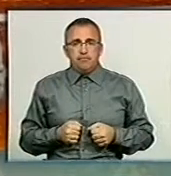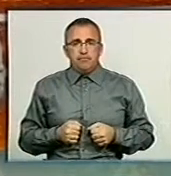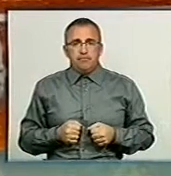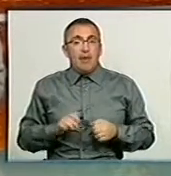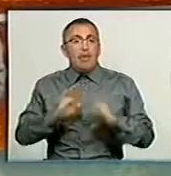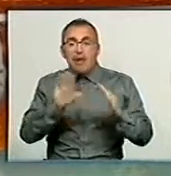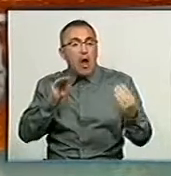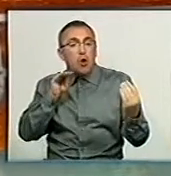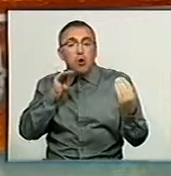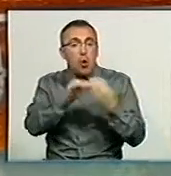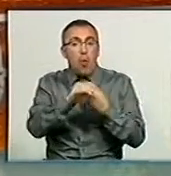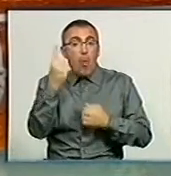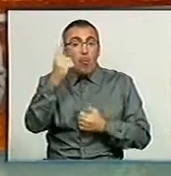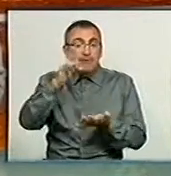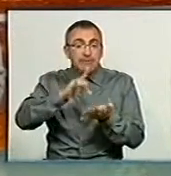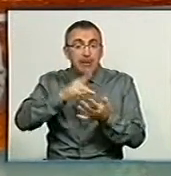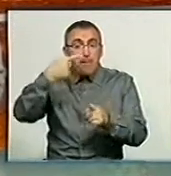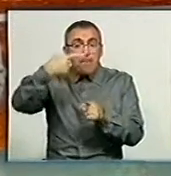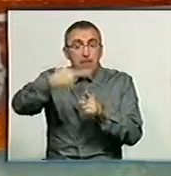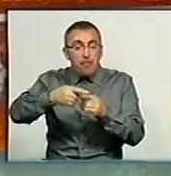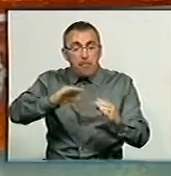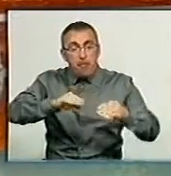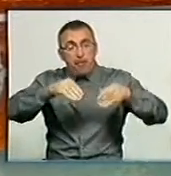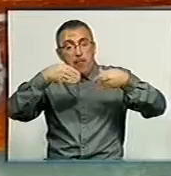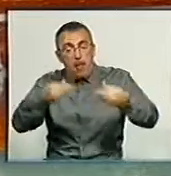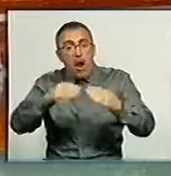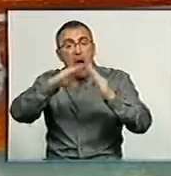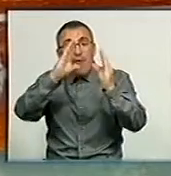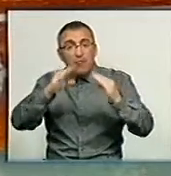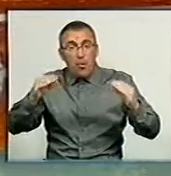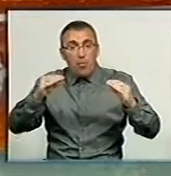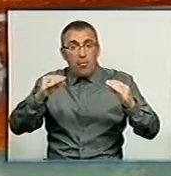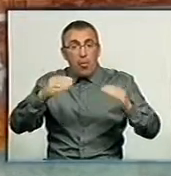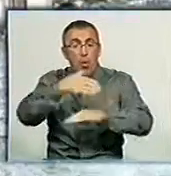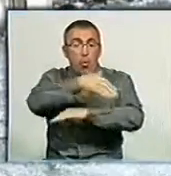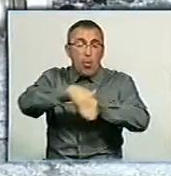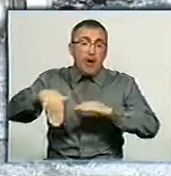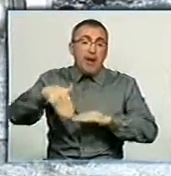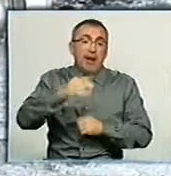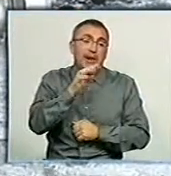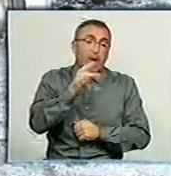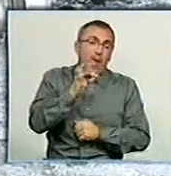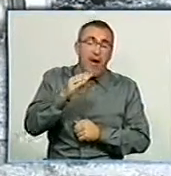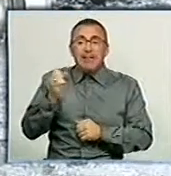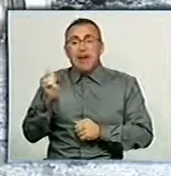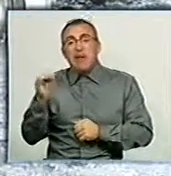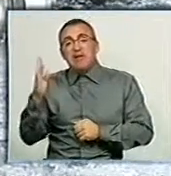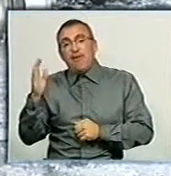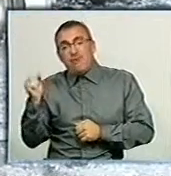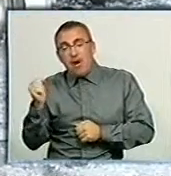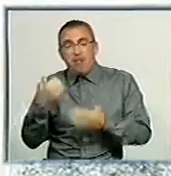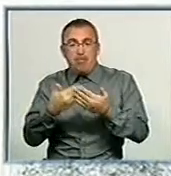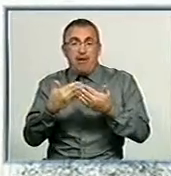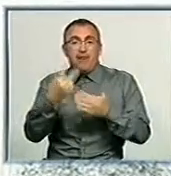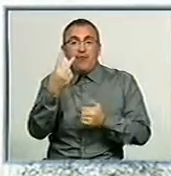Не розминулися. В обласному центрі на перехресті перекинувся автомобіль. Аварія сталася на розі вулиць Кірова та Тімірязєва біля 24-ї